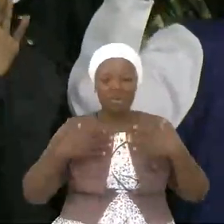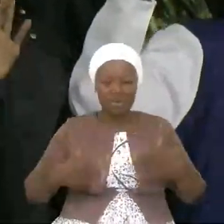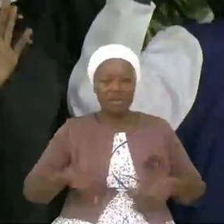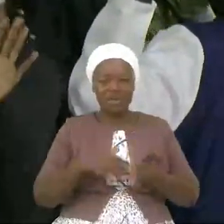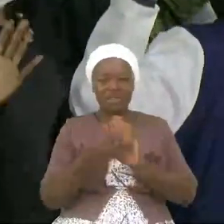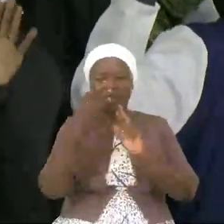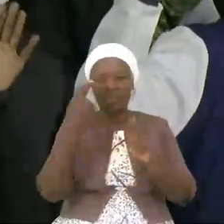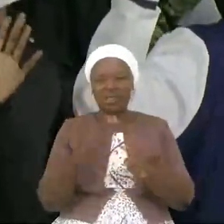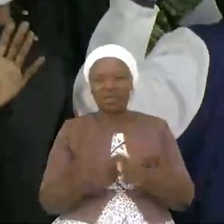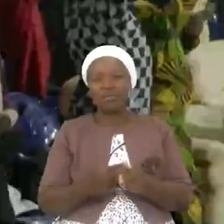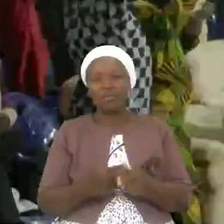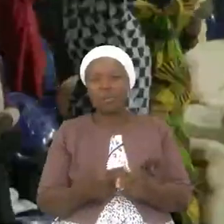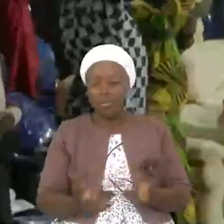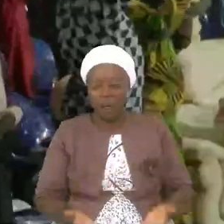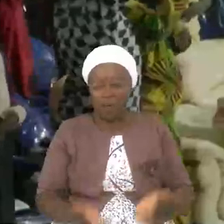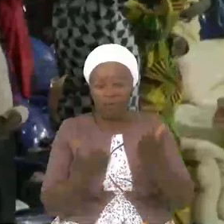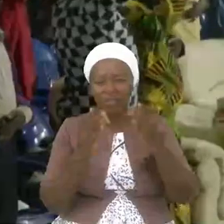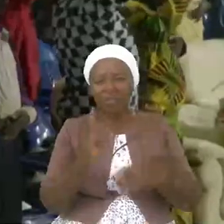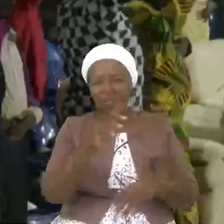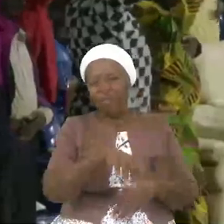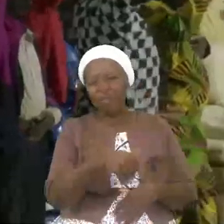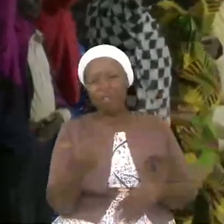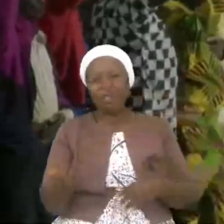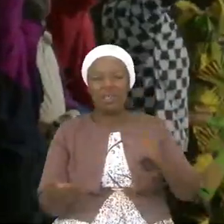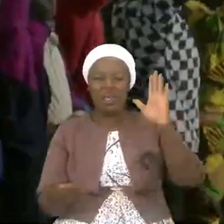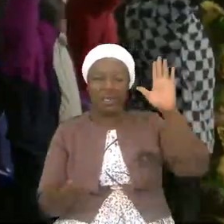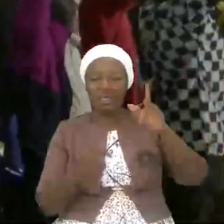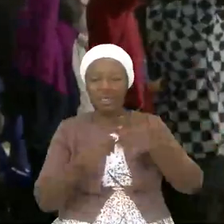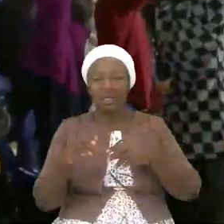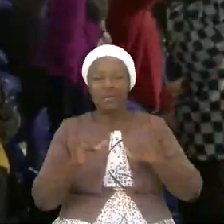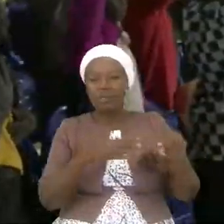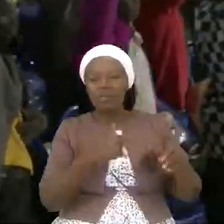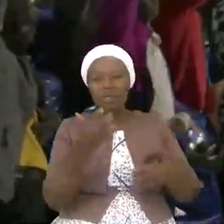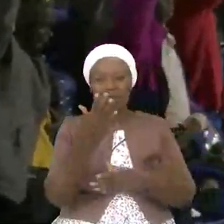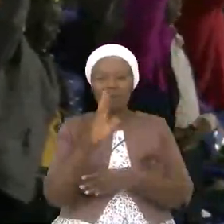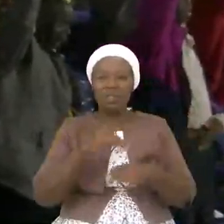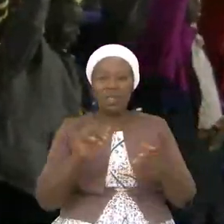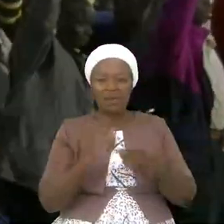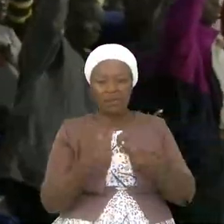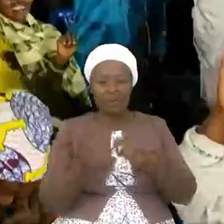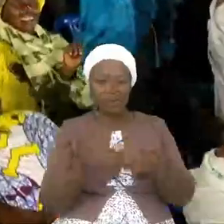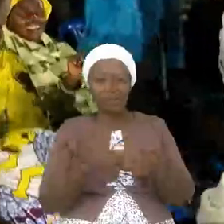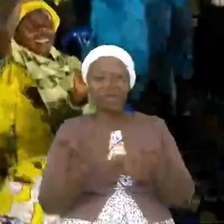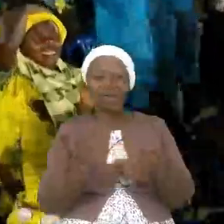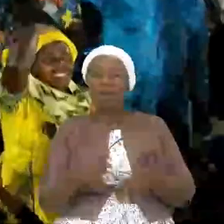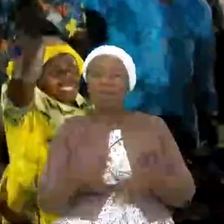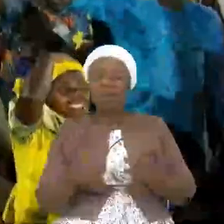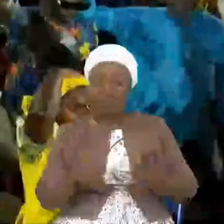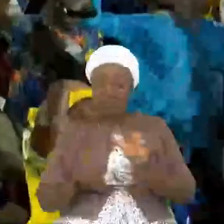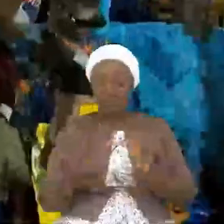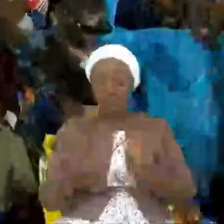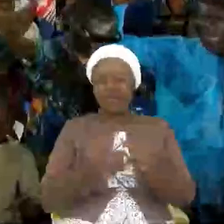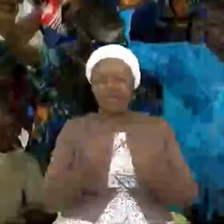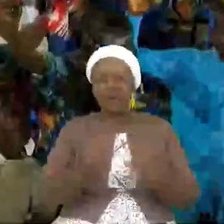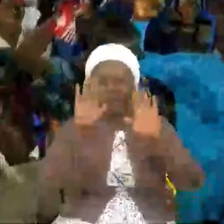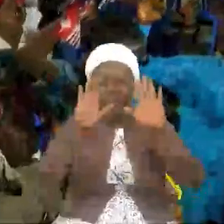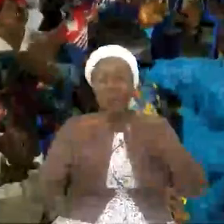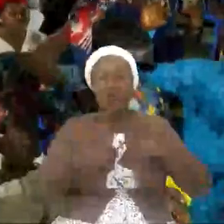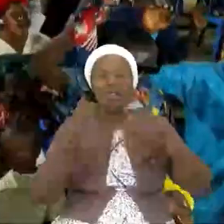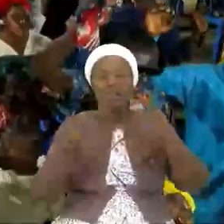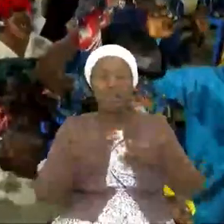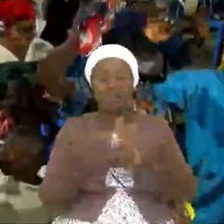là-bas. Lève cette main et impose l'autre main là où tu as le problème. Ici, en ligne, partout où vous êtes, miracle est